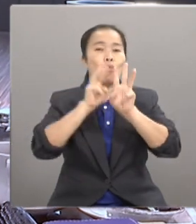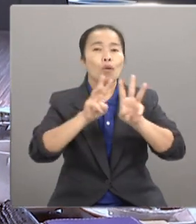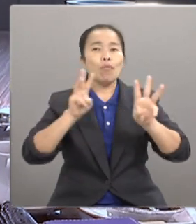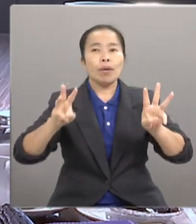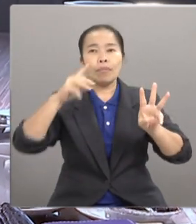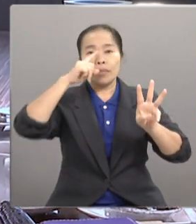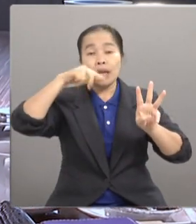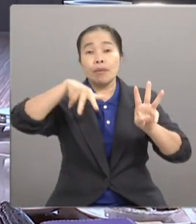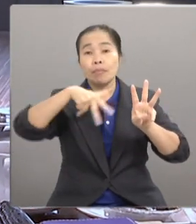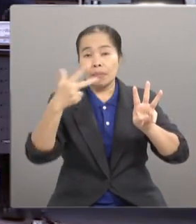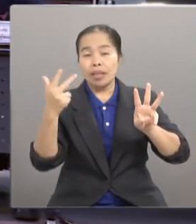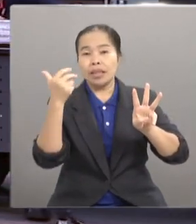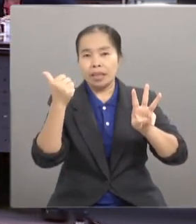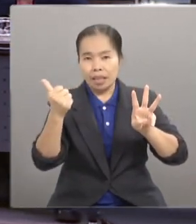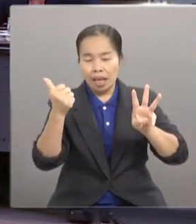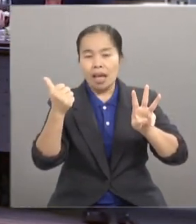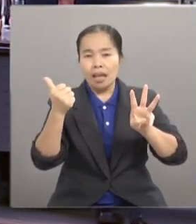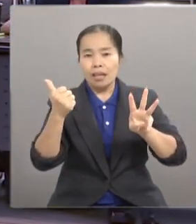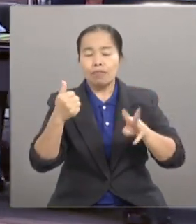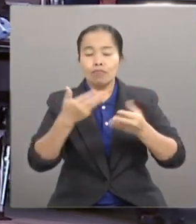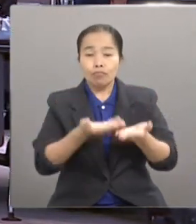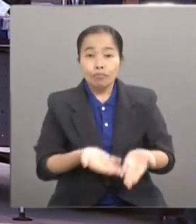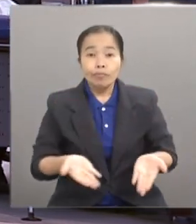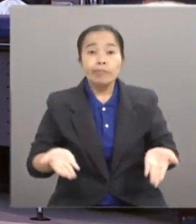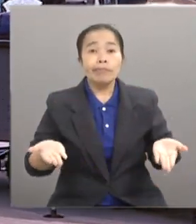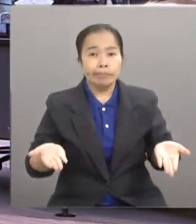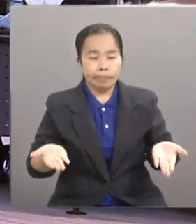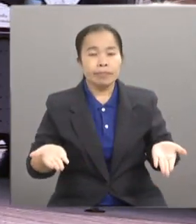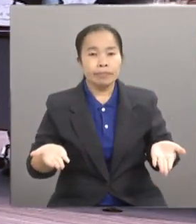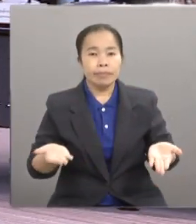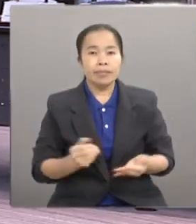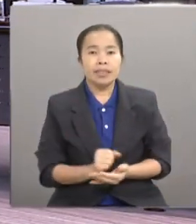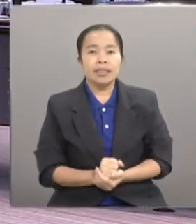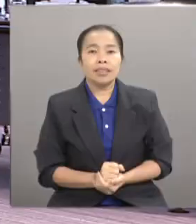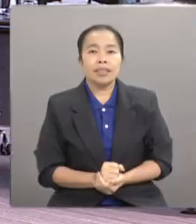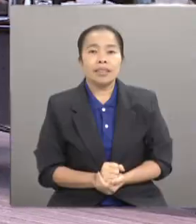thaypbs.or.ts.openthaypbs